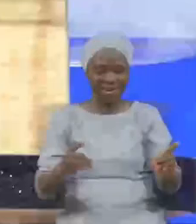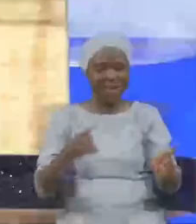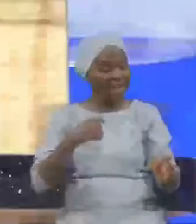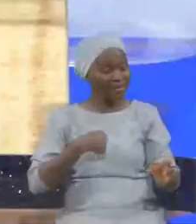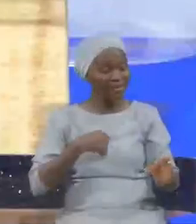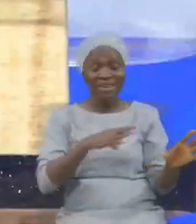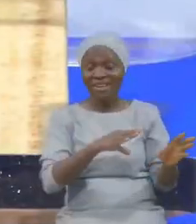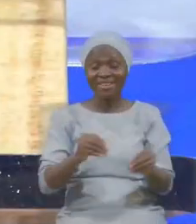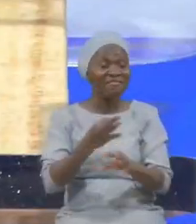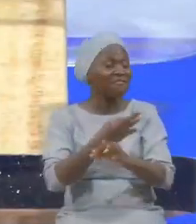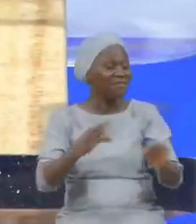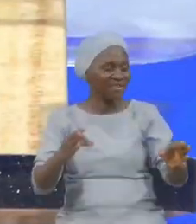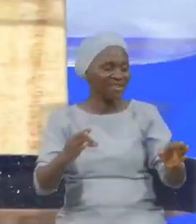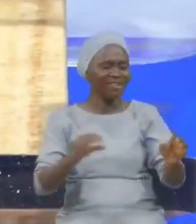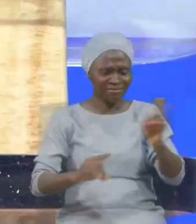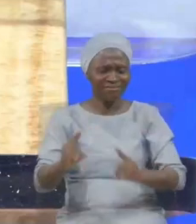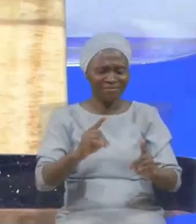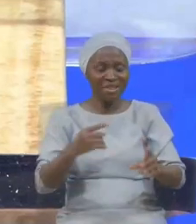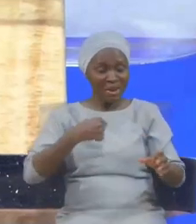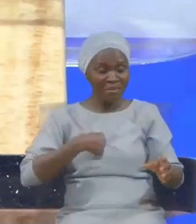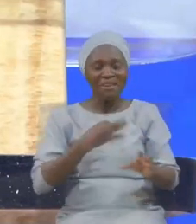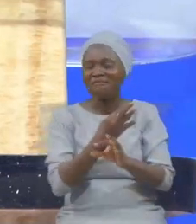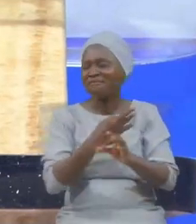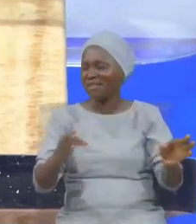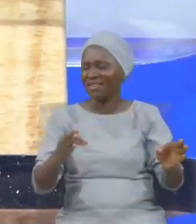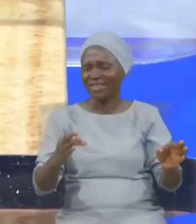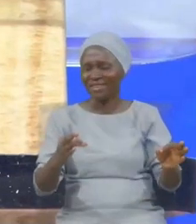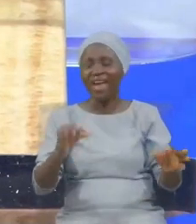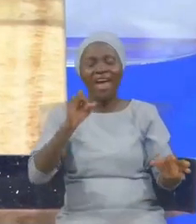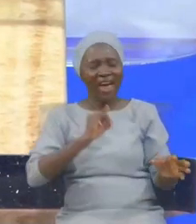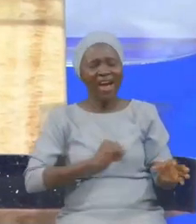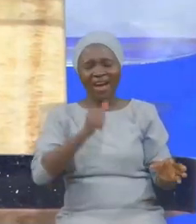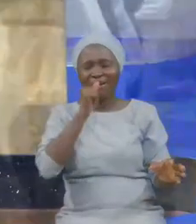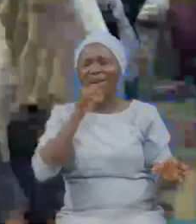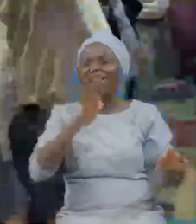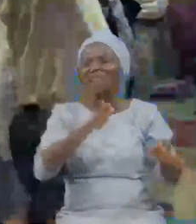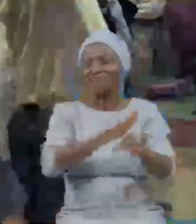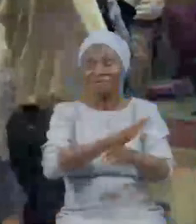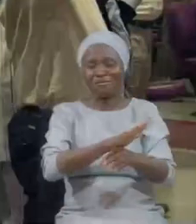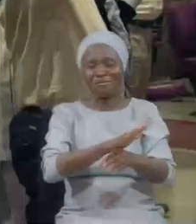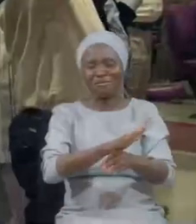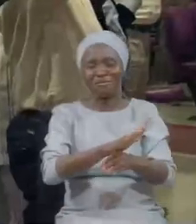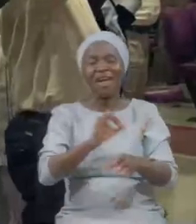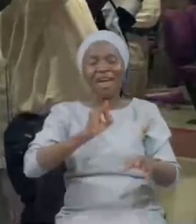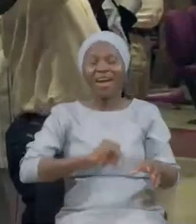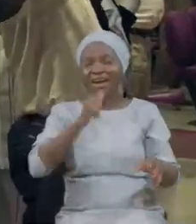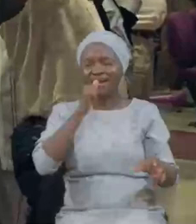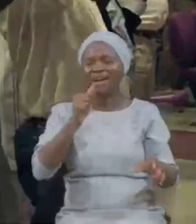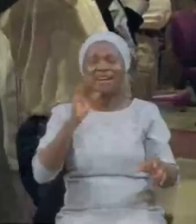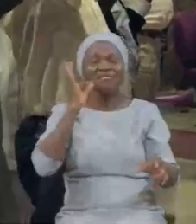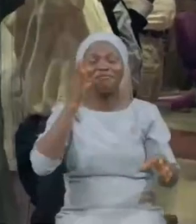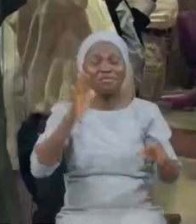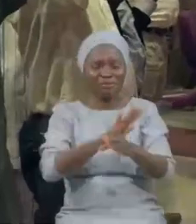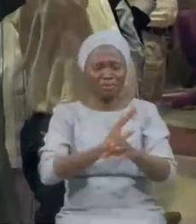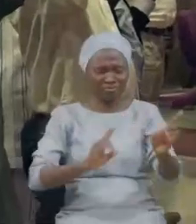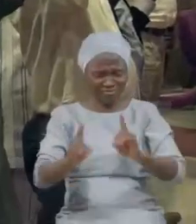Je suis affranchi. Je suis libéré. Je suis plein. Je suis